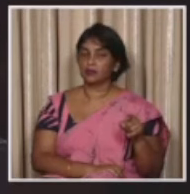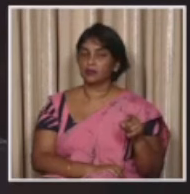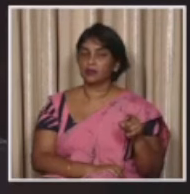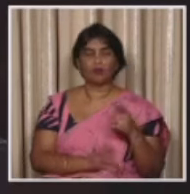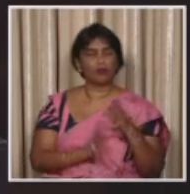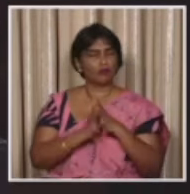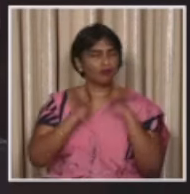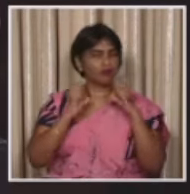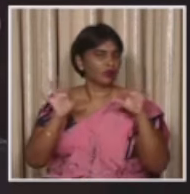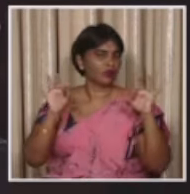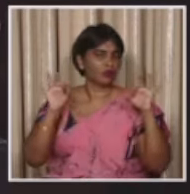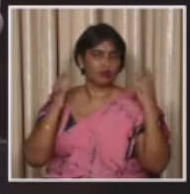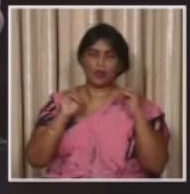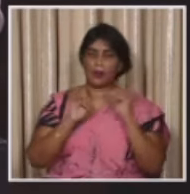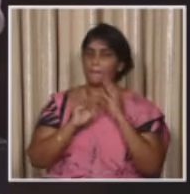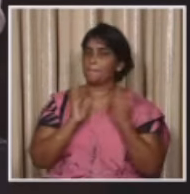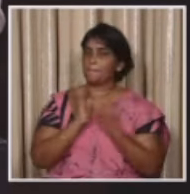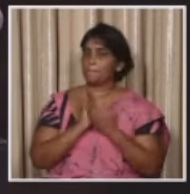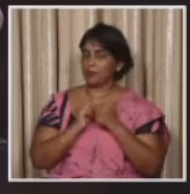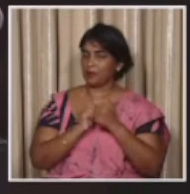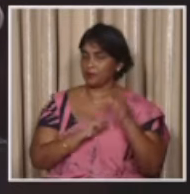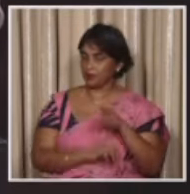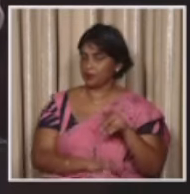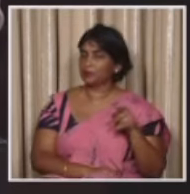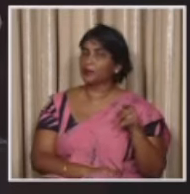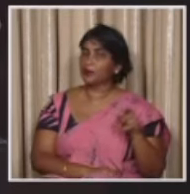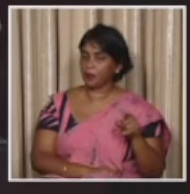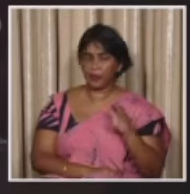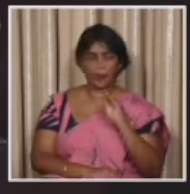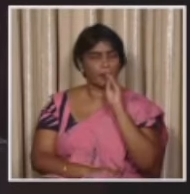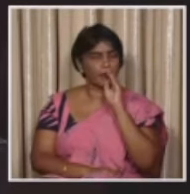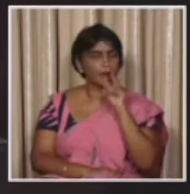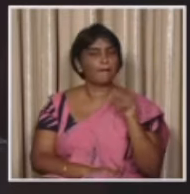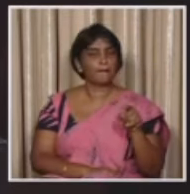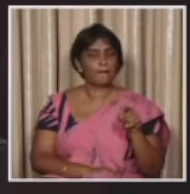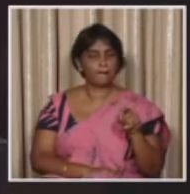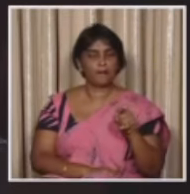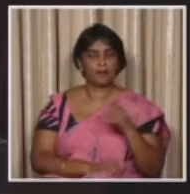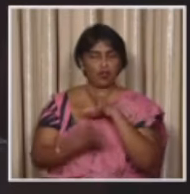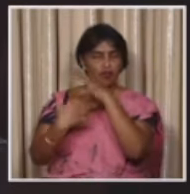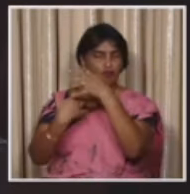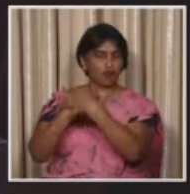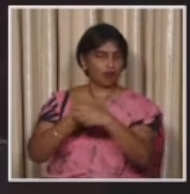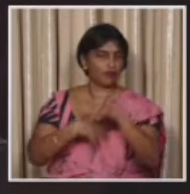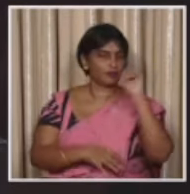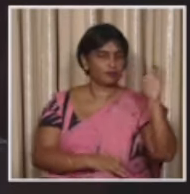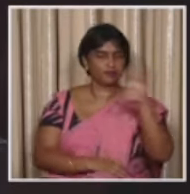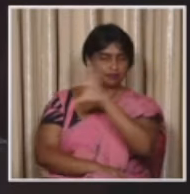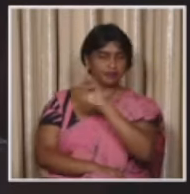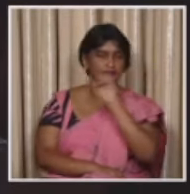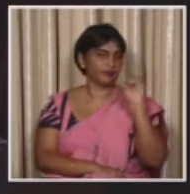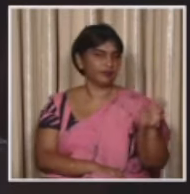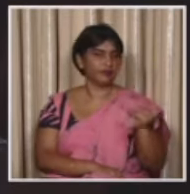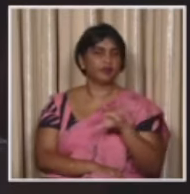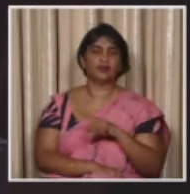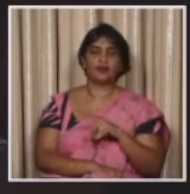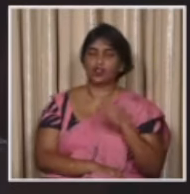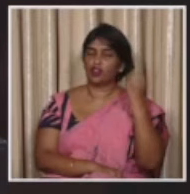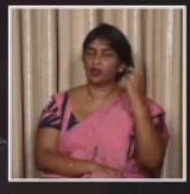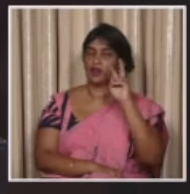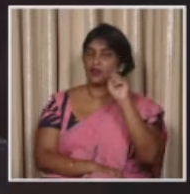බොහොම දුර්වල ප්‍රතිපත්තියක් අනුගමනය කරලා තිබෙන්නේ. නිකන් මේ කොපි පේස්ට් කරලා තියෙනවා